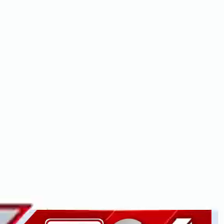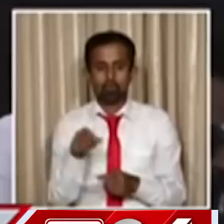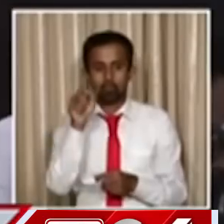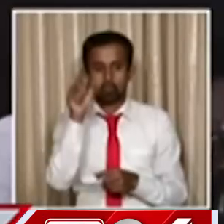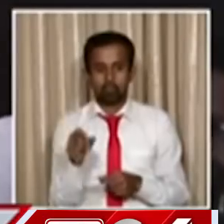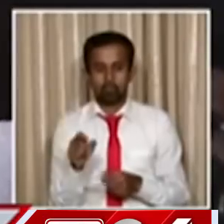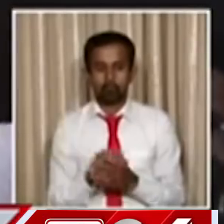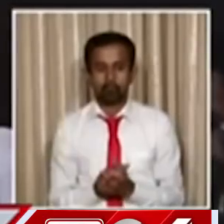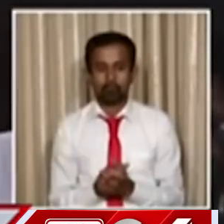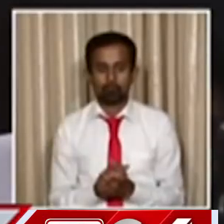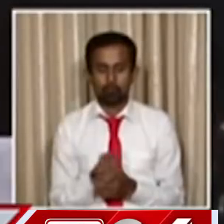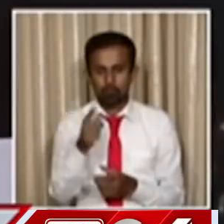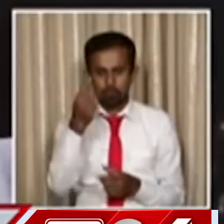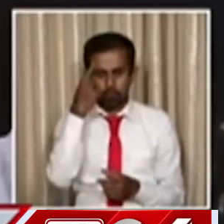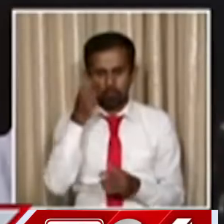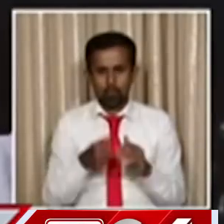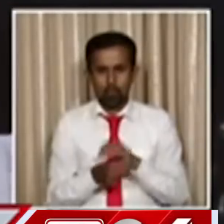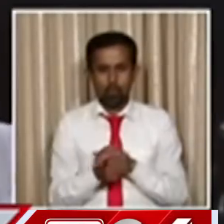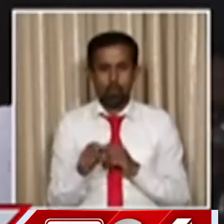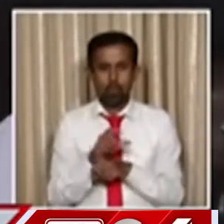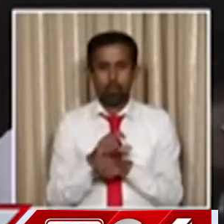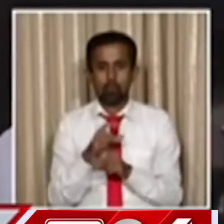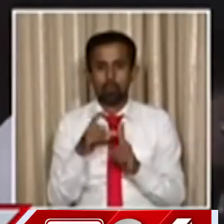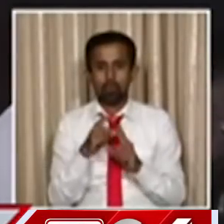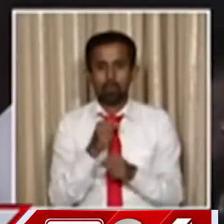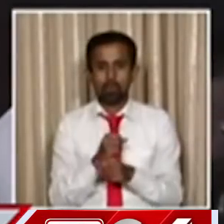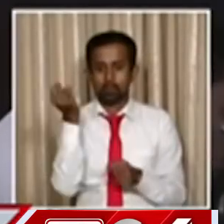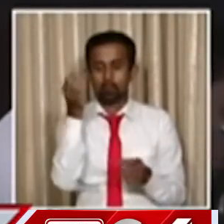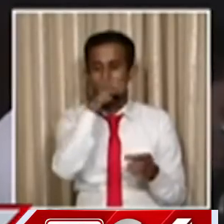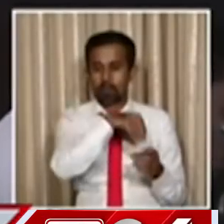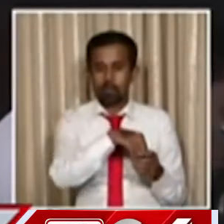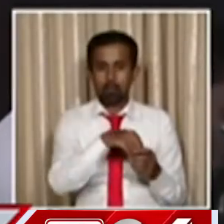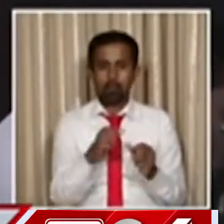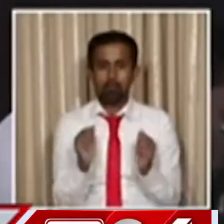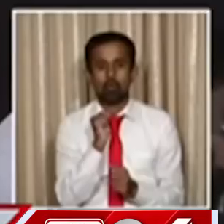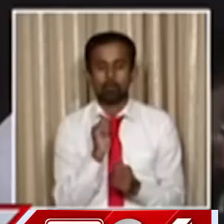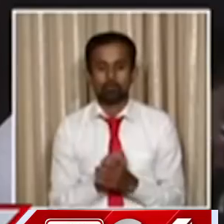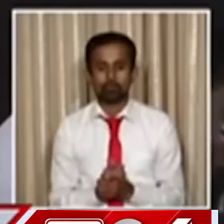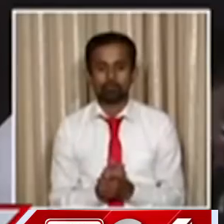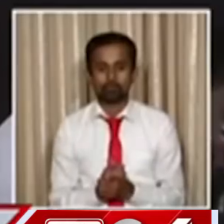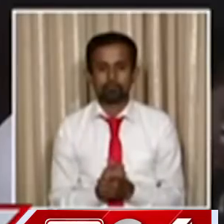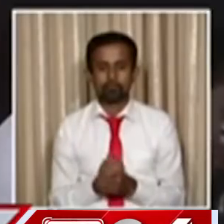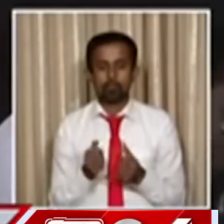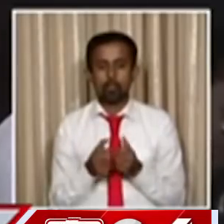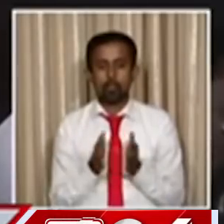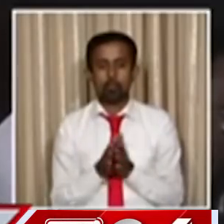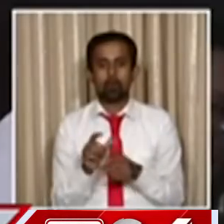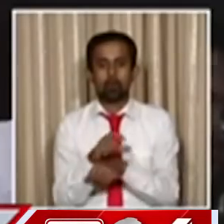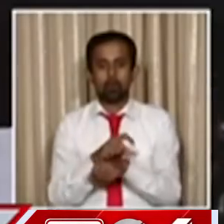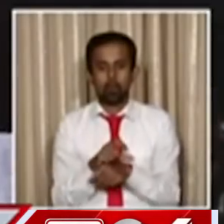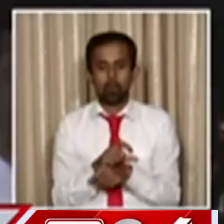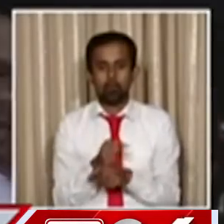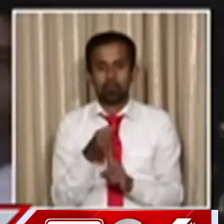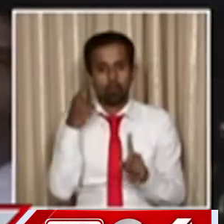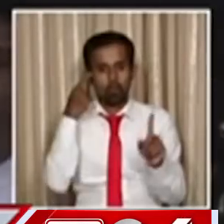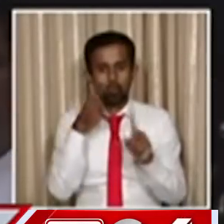නැමුවා. ඒ වගේම ඔබතුමාලට මතක ඇති අල්ලස් දූෂණ කොමිෂමට අධ්‍යක්ෂ ජනරාල්වරියක් පත් කරලා කටයුතු කරපු ආකාරය. ඒ නිසා ස්වාධීන කොමිෂන් සභාවලට අතපොවන